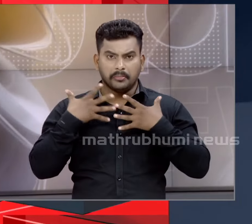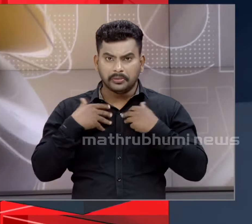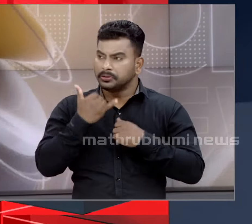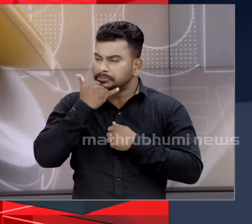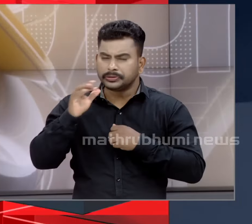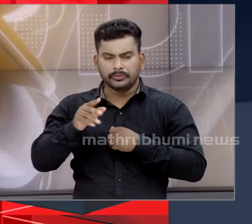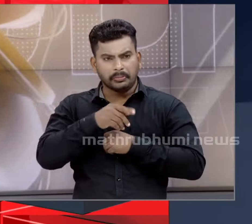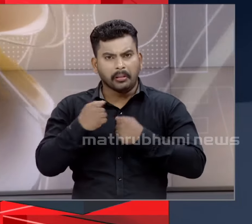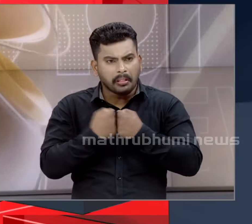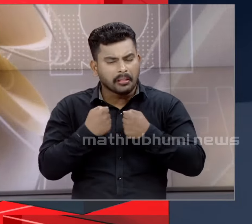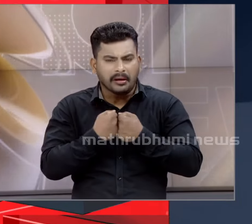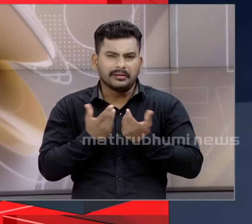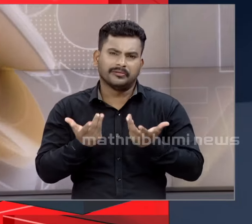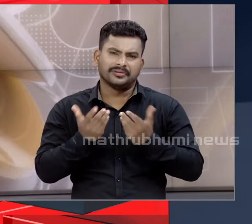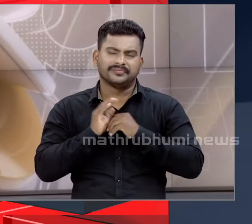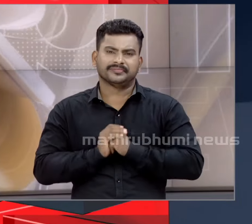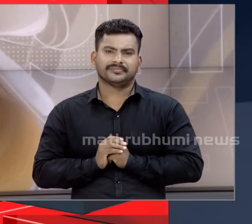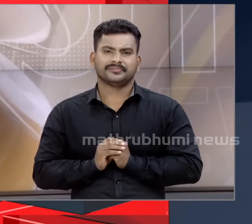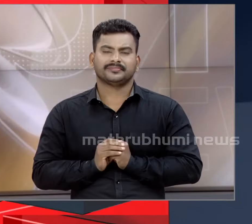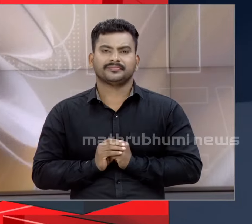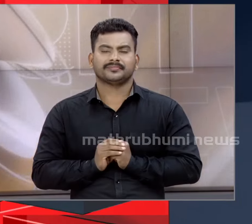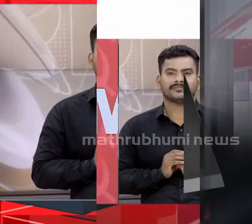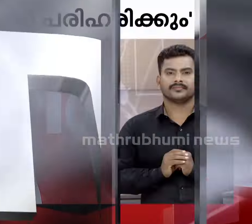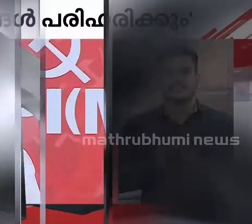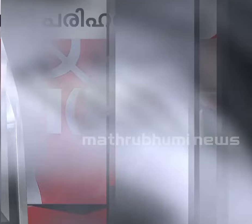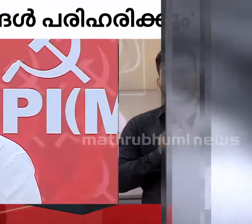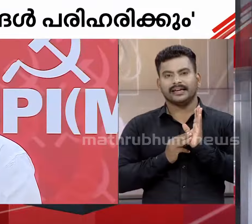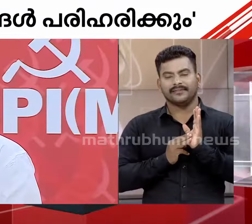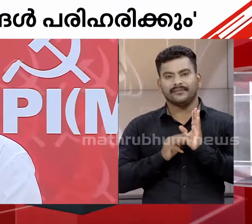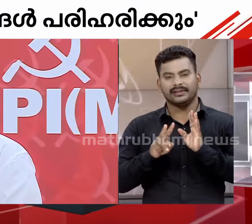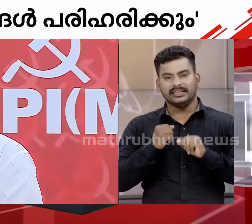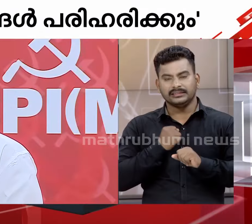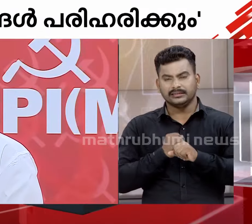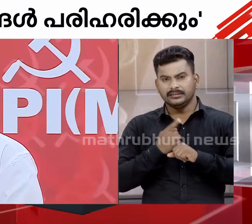കൊണ്ട് കാര്യമില്ല എന്നും MV ഗോവിന്ദൻ പറഞ്ഞു. ആ പ്രശ്നം